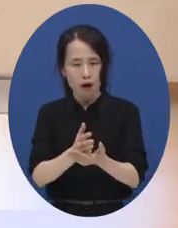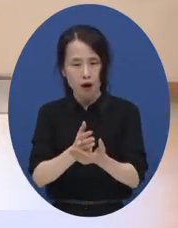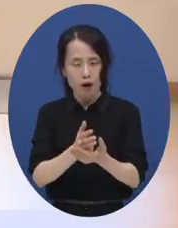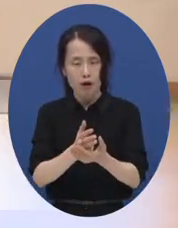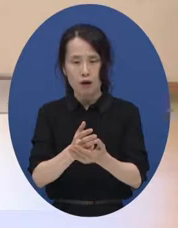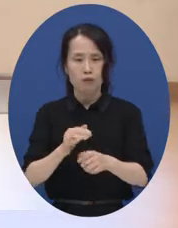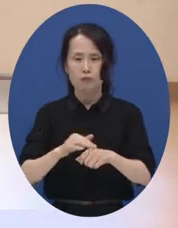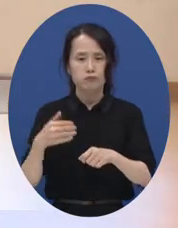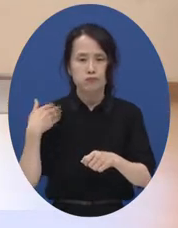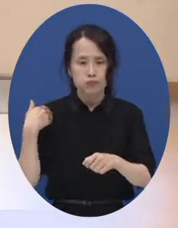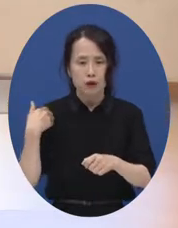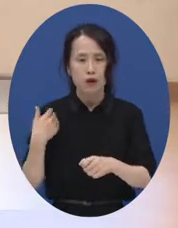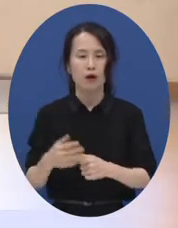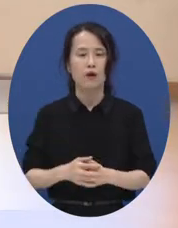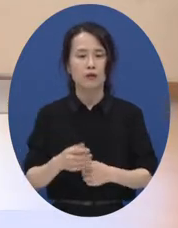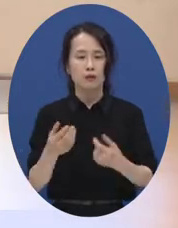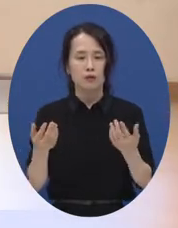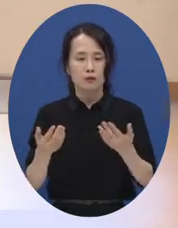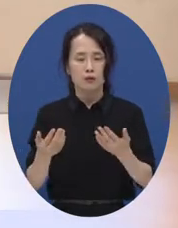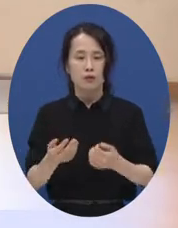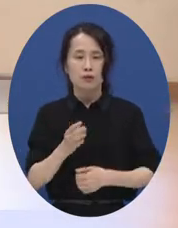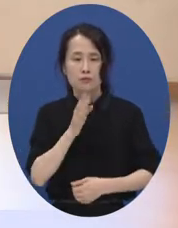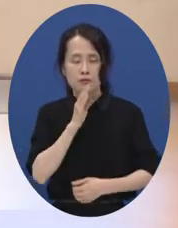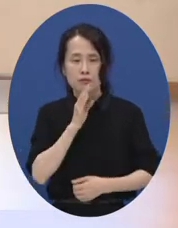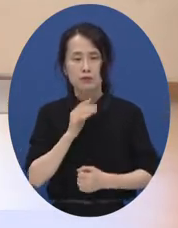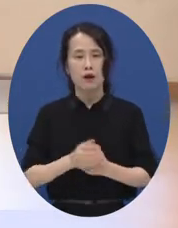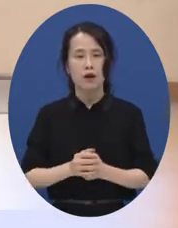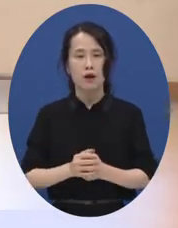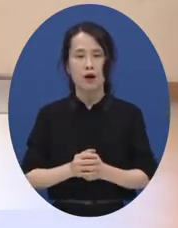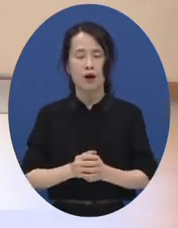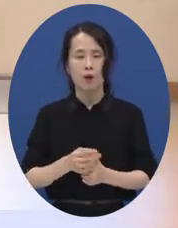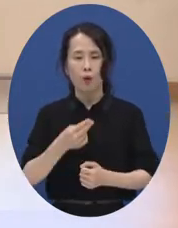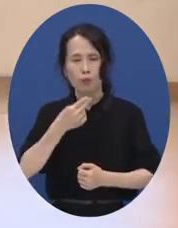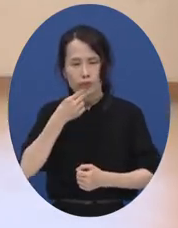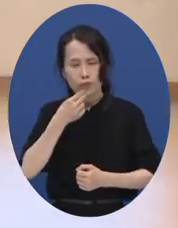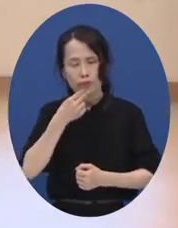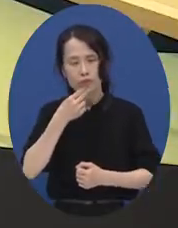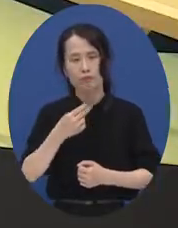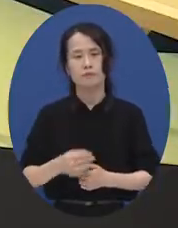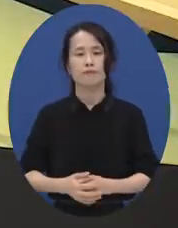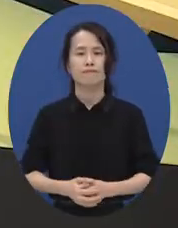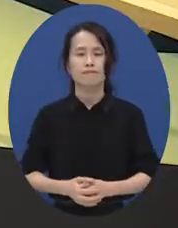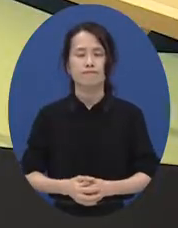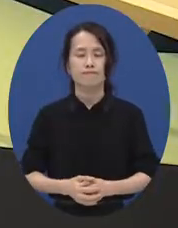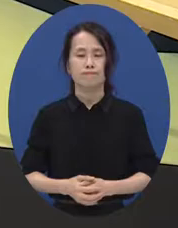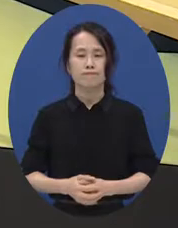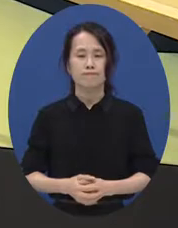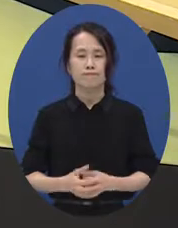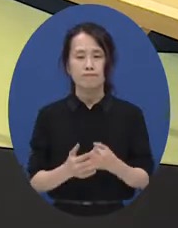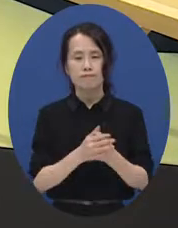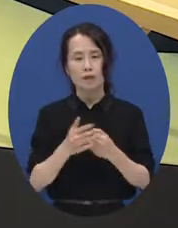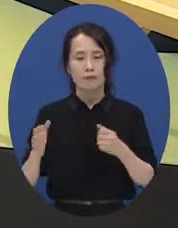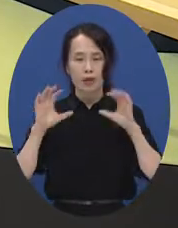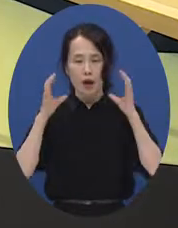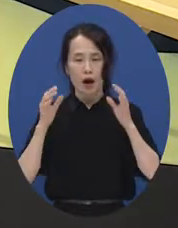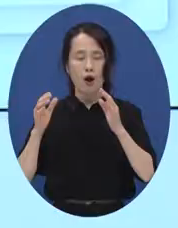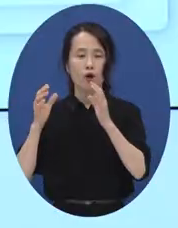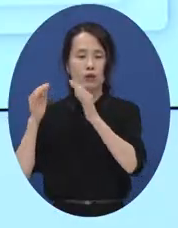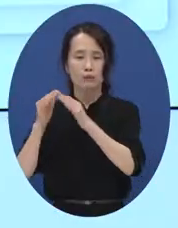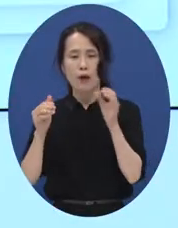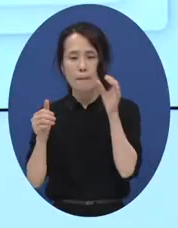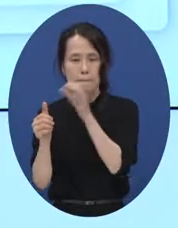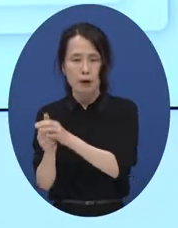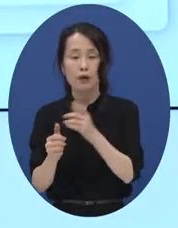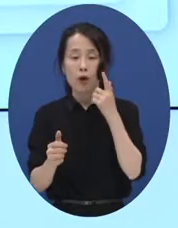생기지 말라는 법도 없고 또 그런 일들이 정말 제로가 되지 않는 이상은 때문에 아이를 어린이집에 맡겨야